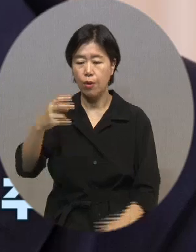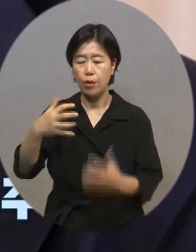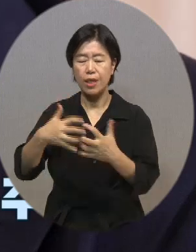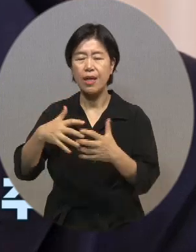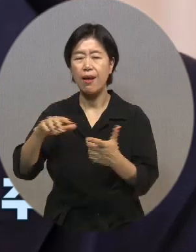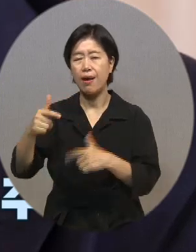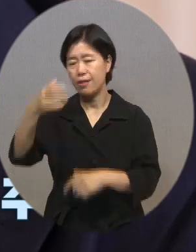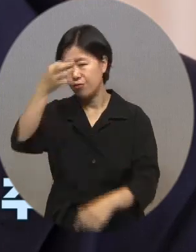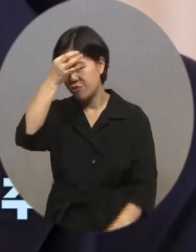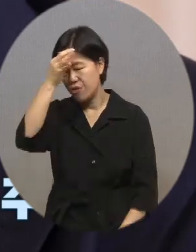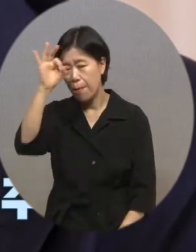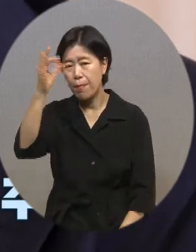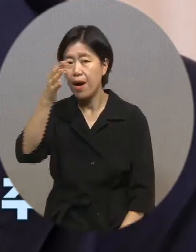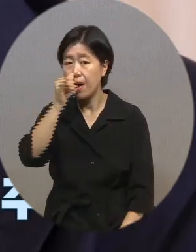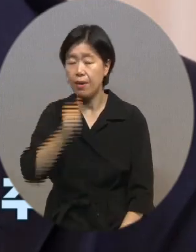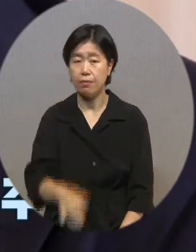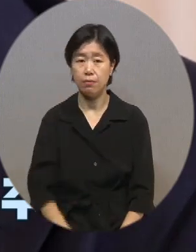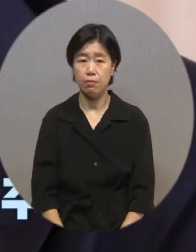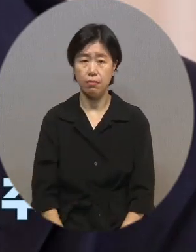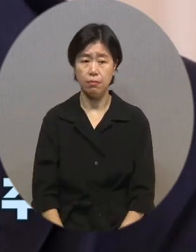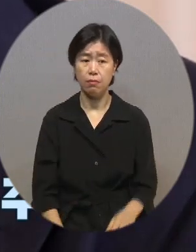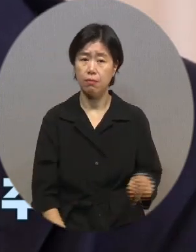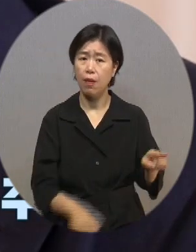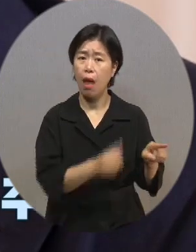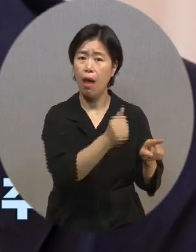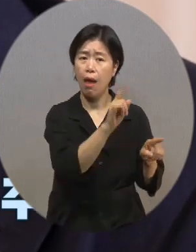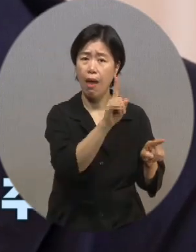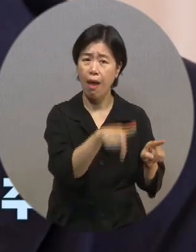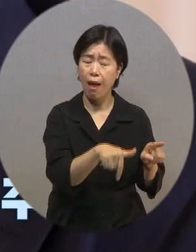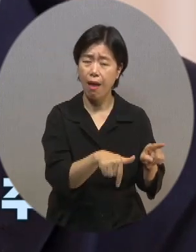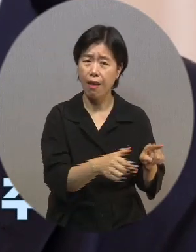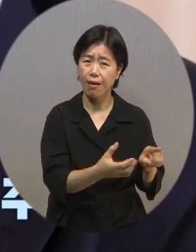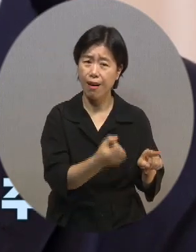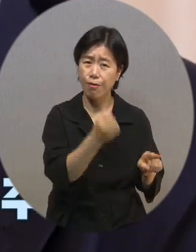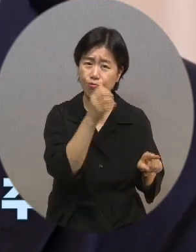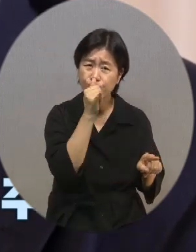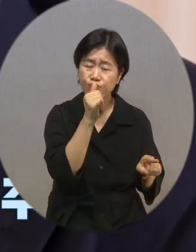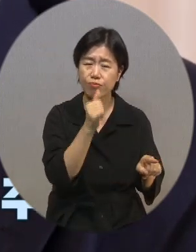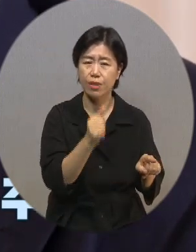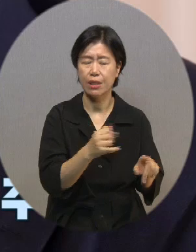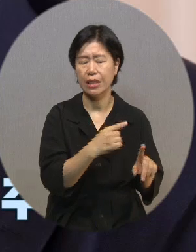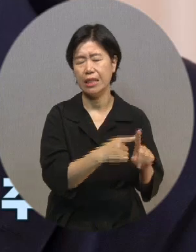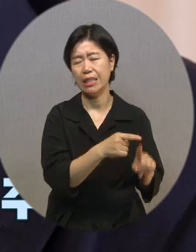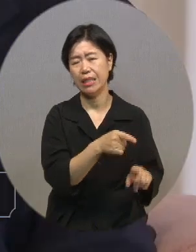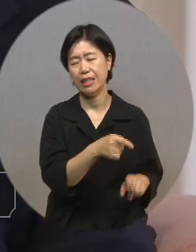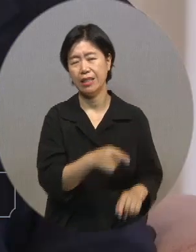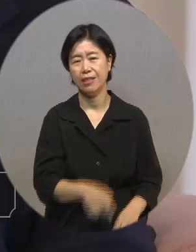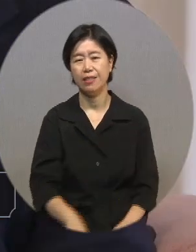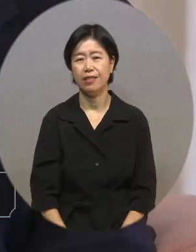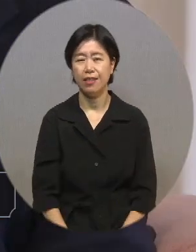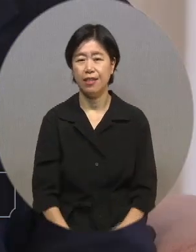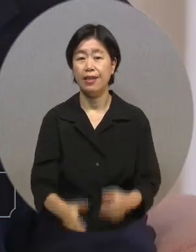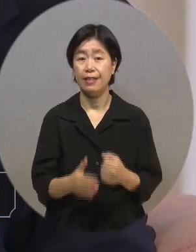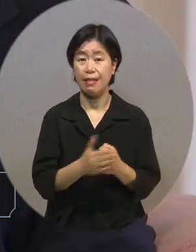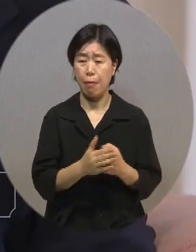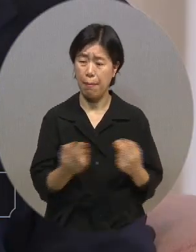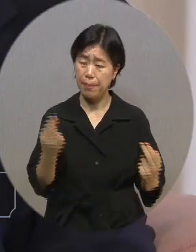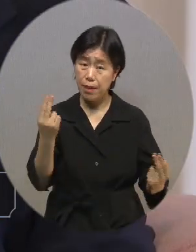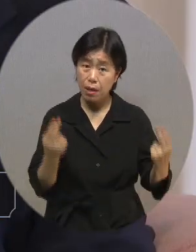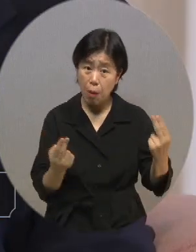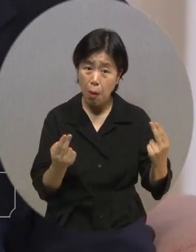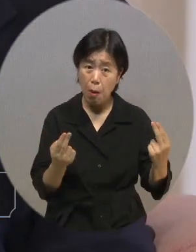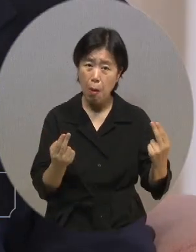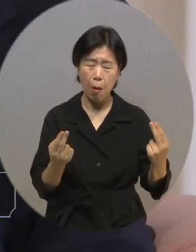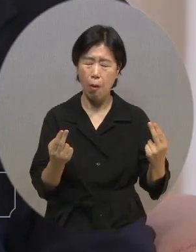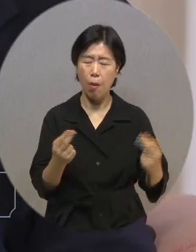강점인데 북한은 또 핵무기를 갖고 있다는 이런 또 유리한 점이 있습니다. 그래서 사실은 비교하기가 그렇게 쉽지는